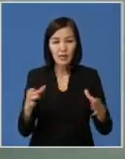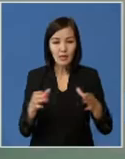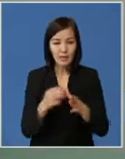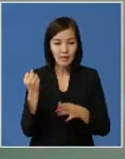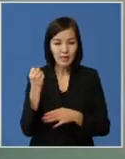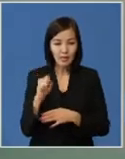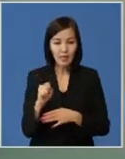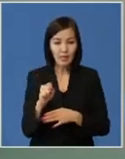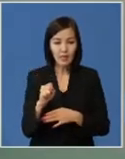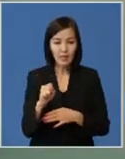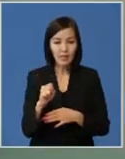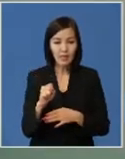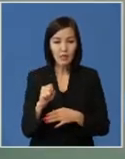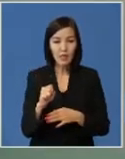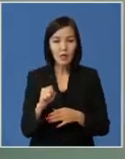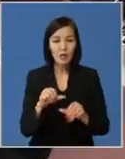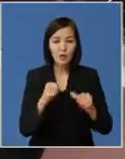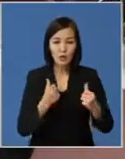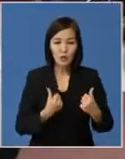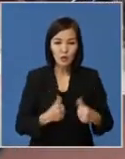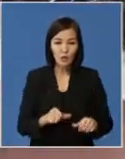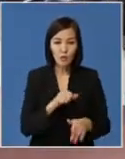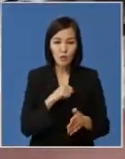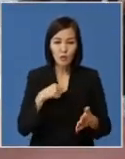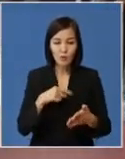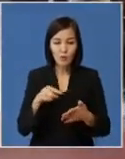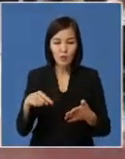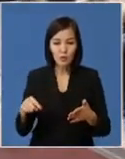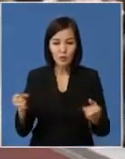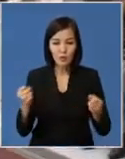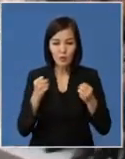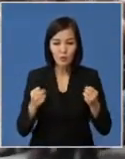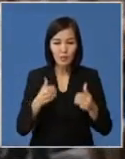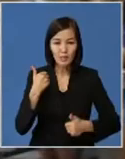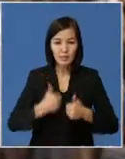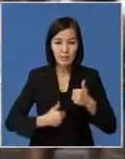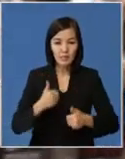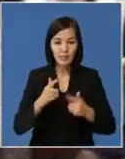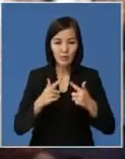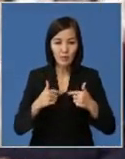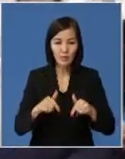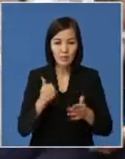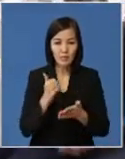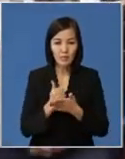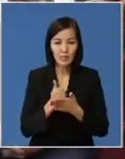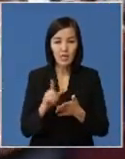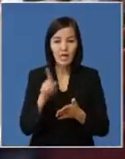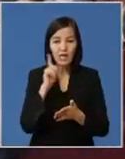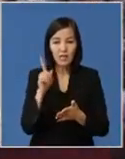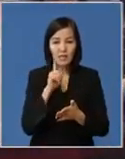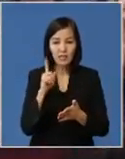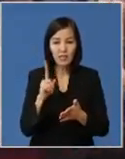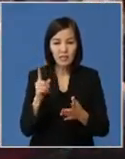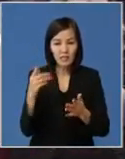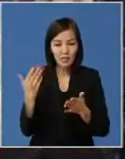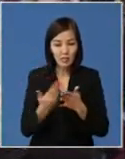құслет барысында жүрегімнен шыққан ән, көркемсөз байқаулары мен эрудит спорттық сайыстар ұйымдастырылды. Әрісінде жас ұстаздардың жаңашылдыққа ұмтылысы